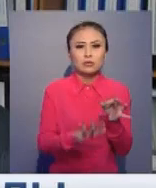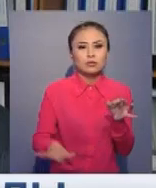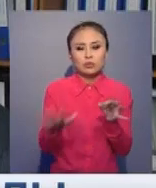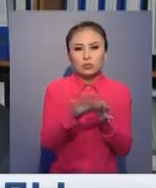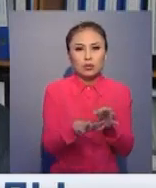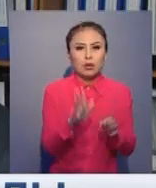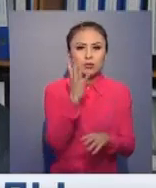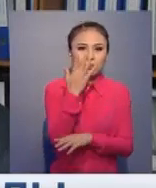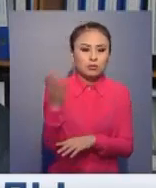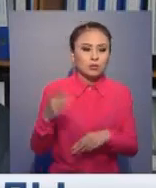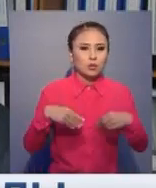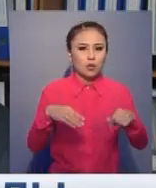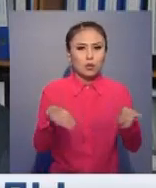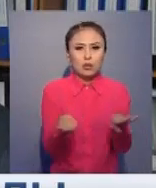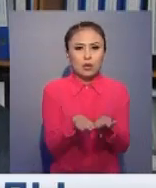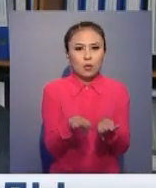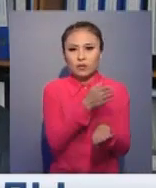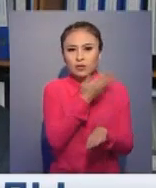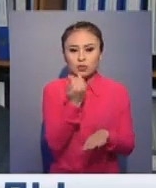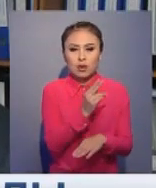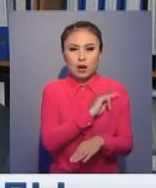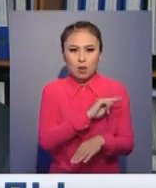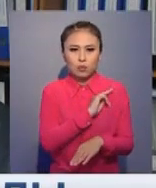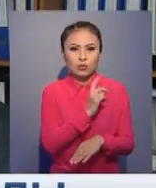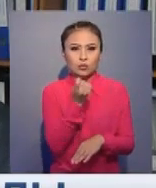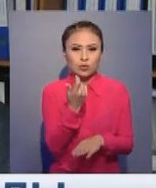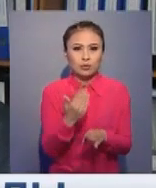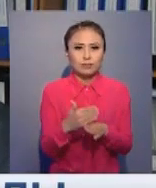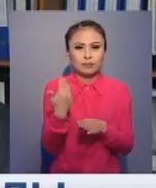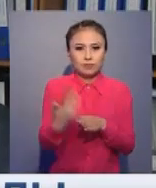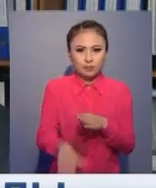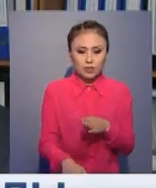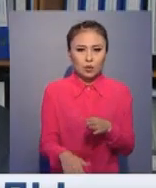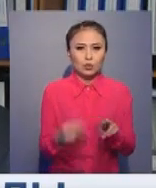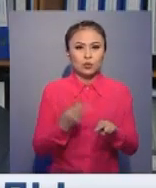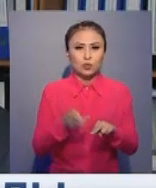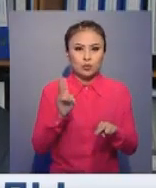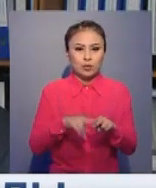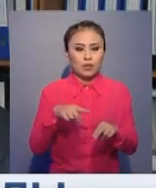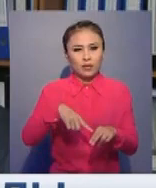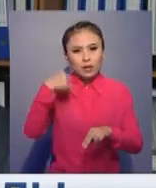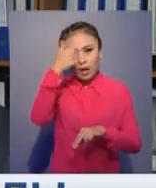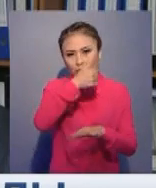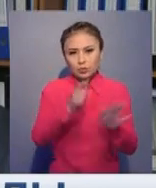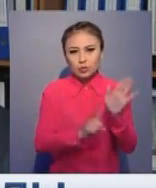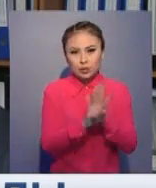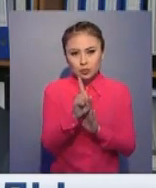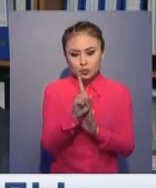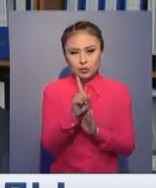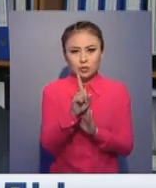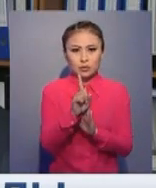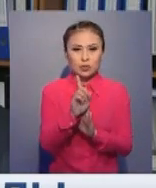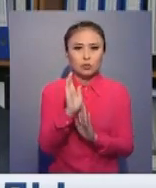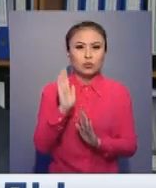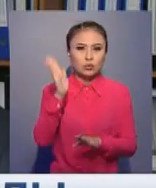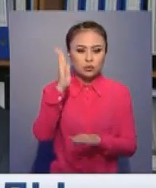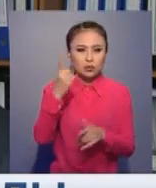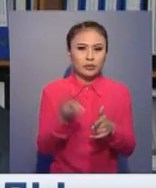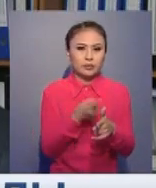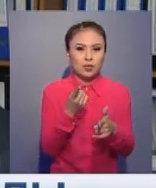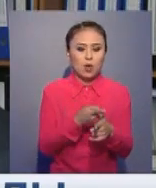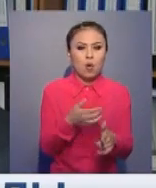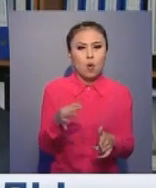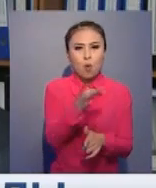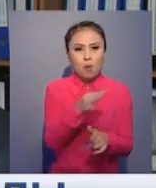орман тұқымбағы жоқ, сол себепті бізде жұмыс кішкене кешіңкіреп қалды. Енді міне биылдан бастап қолға алдық. Қазір болашақта облыстық